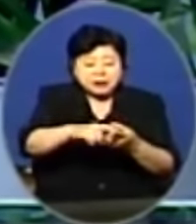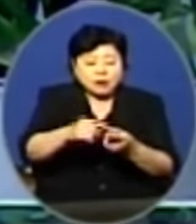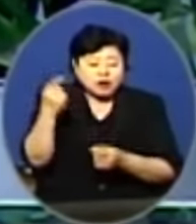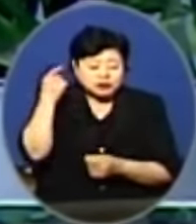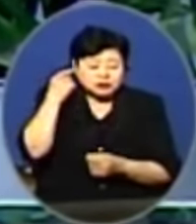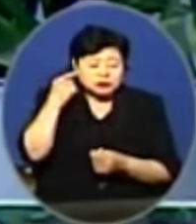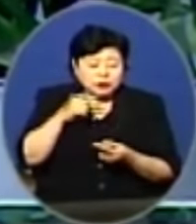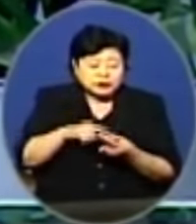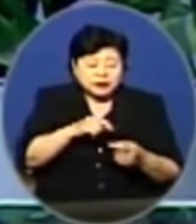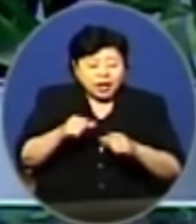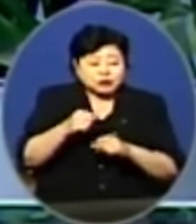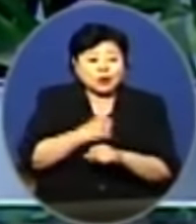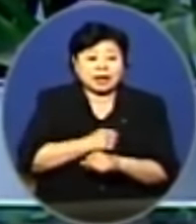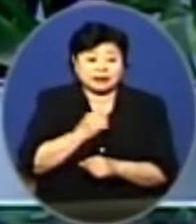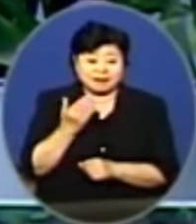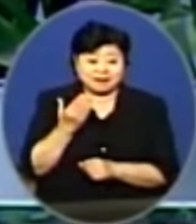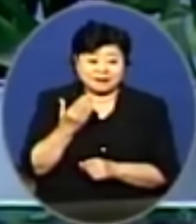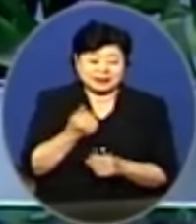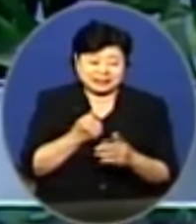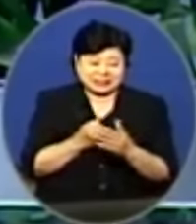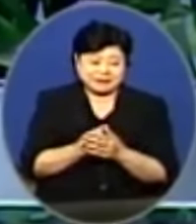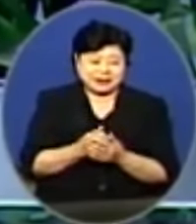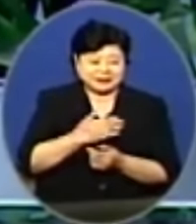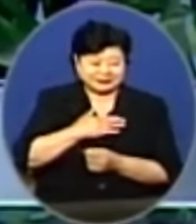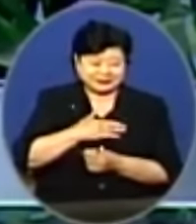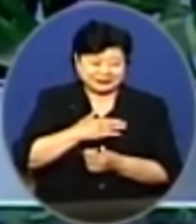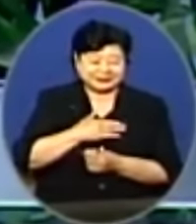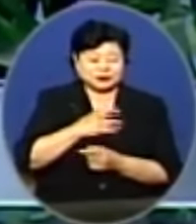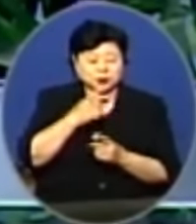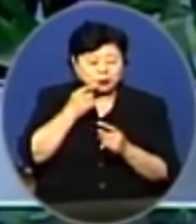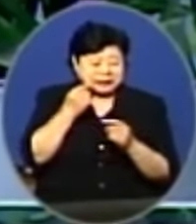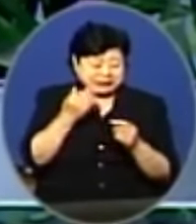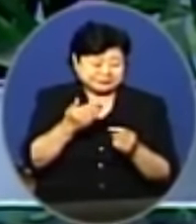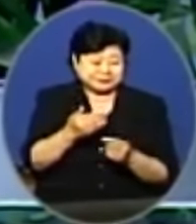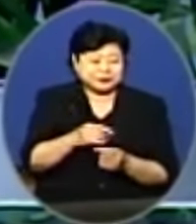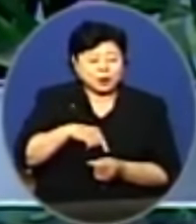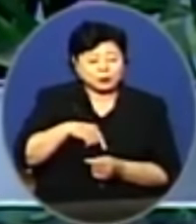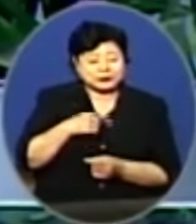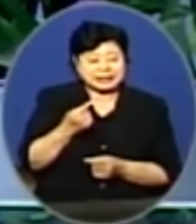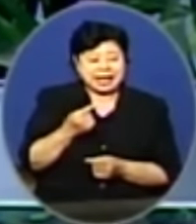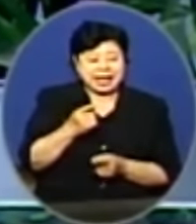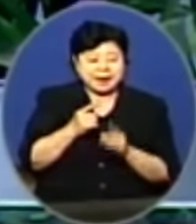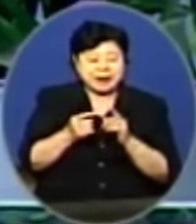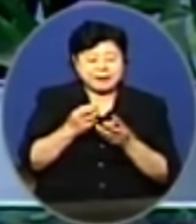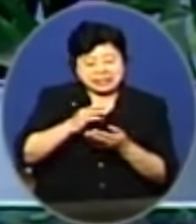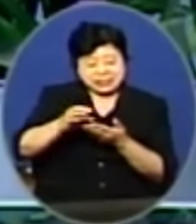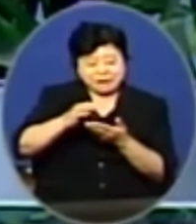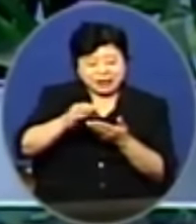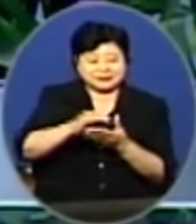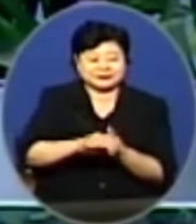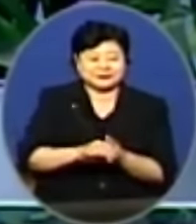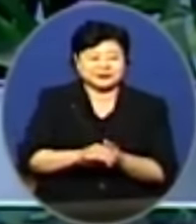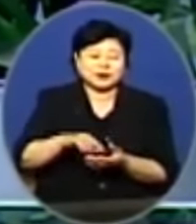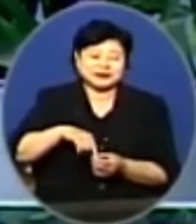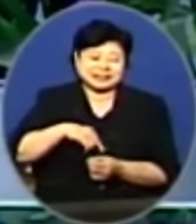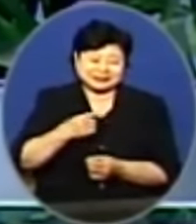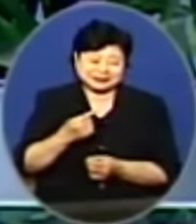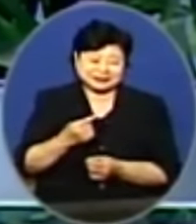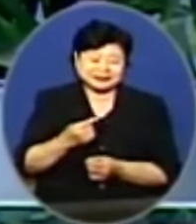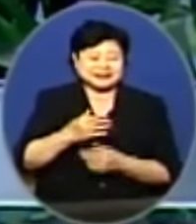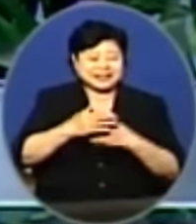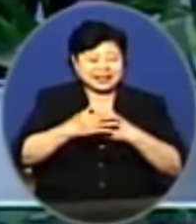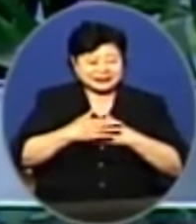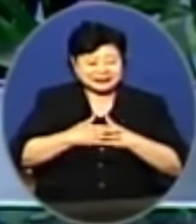듣고 그대로 행동하는 것입니다. 그러므로 저는 혼자서 그런 말을 많이 해요. 혼자서